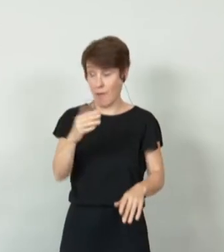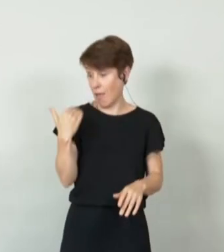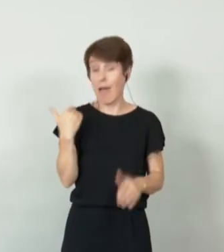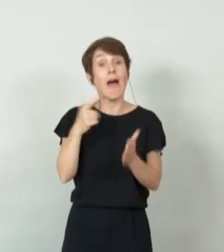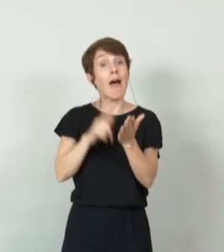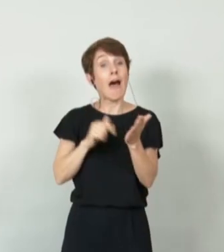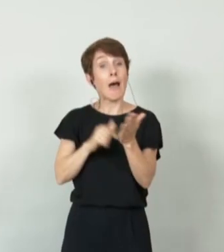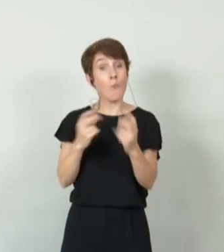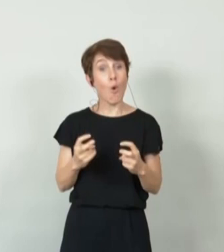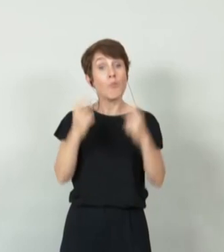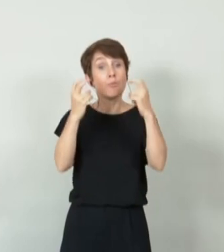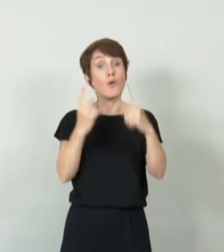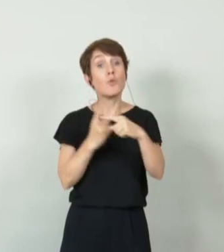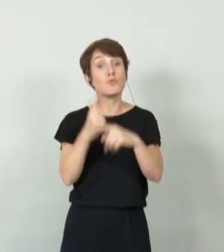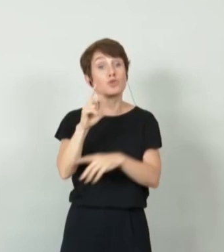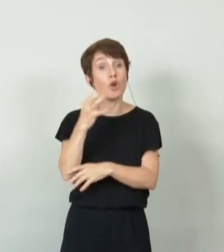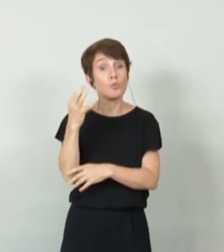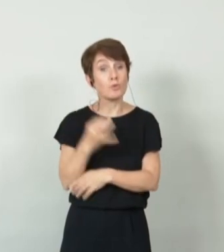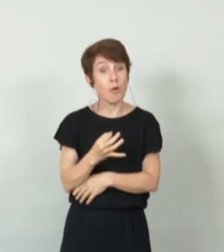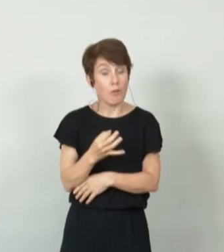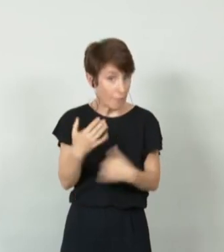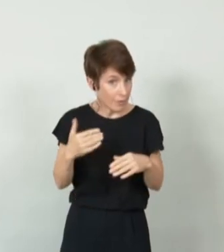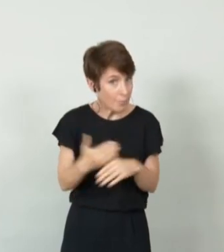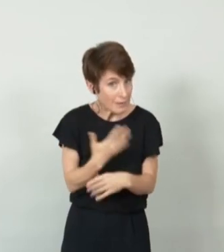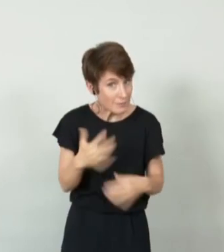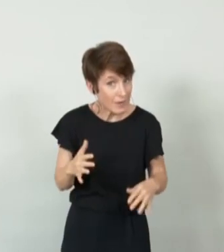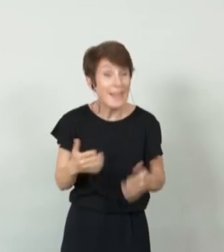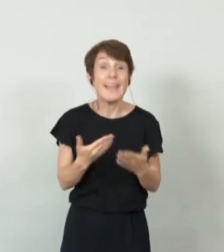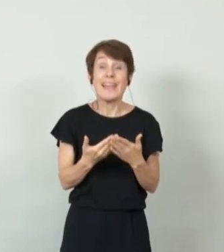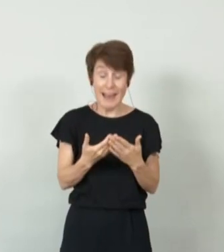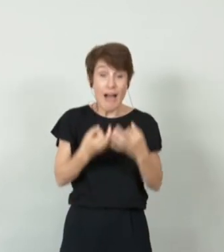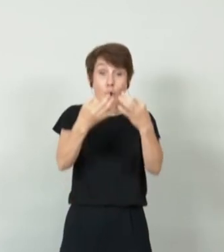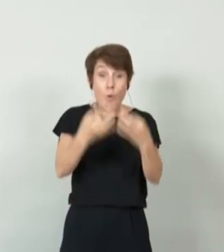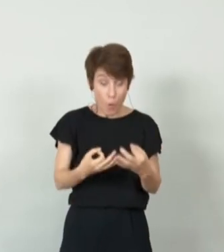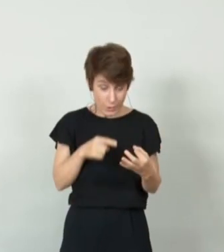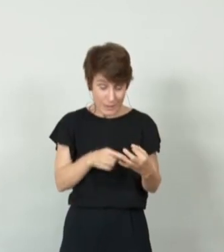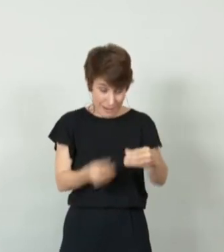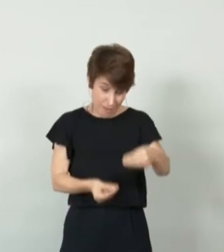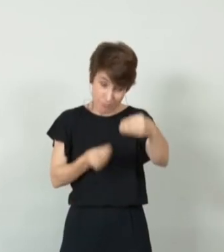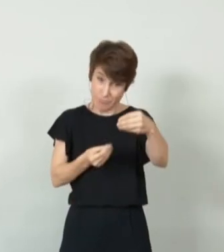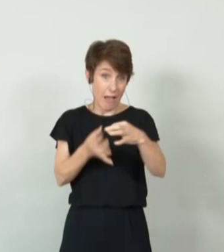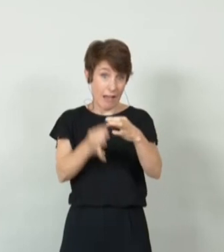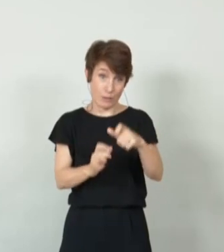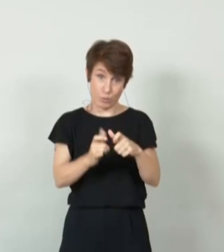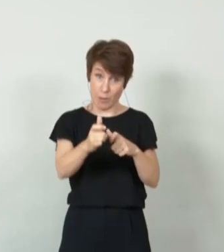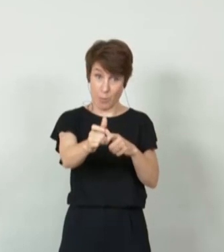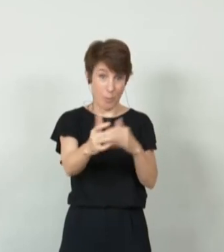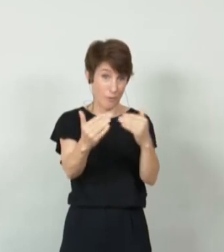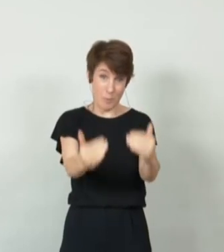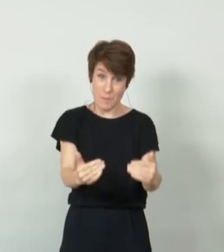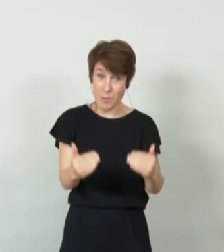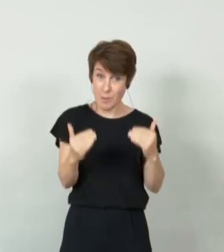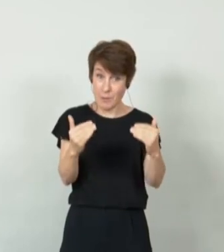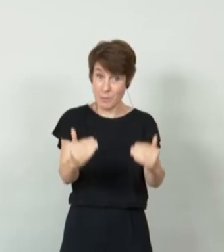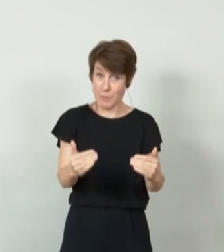aujourd'hui nous le disons au goldora avec ses comptes tels qu'ils sont les mêmes causes produiront les mêmes effets et peut-être cela